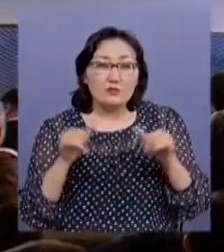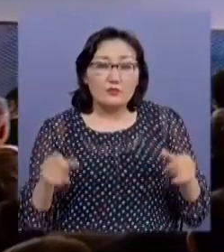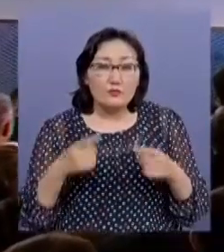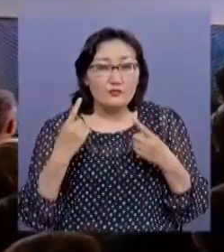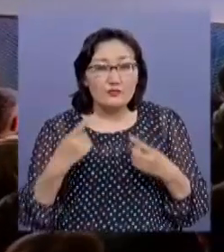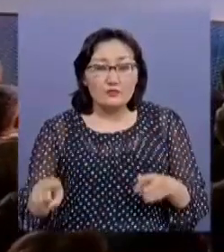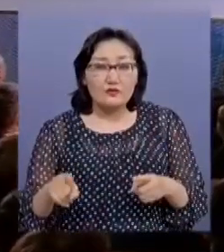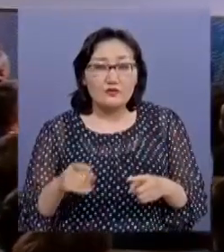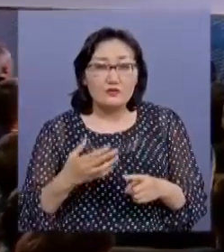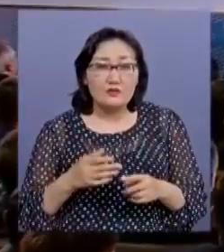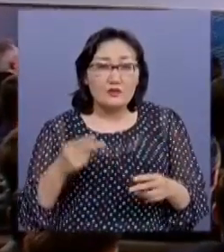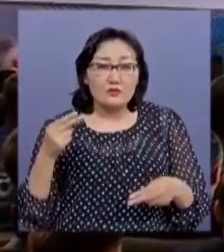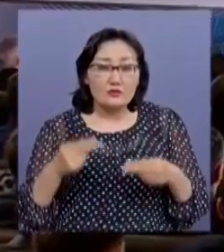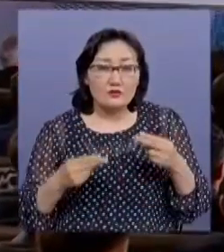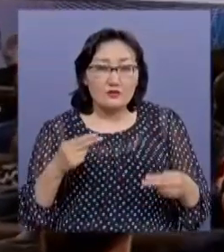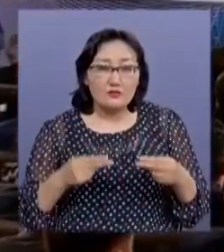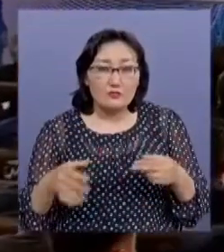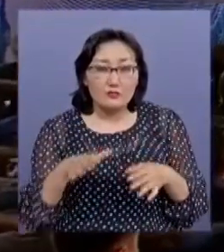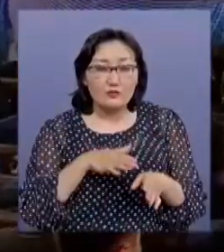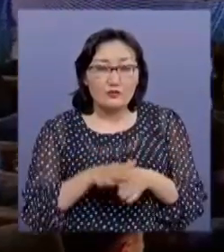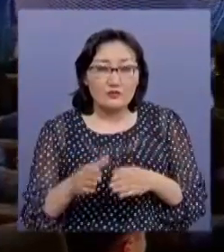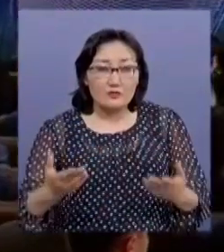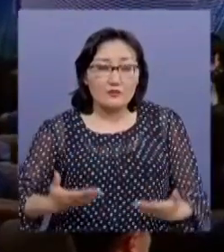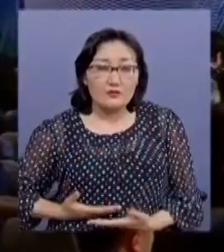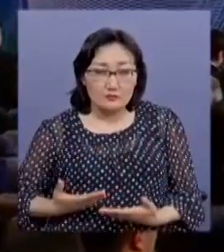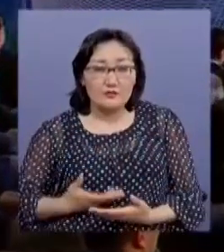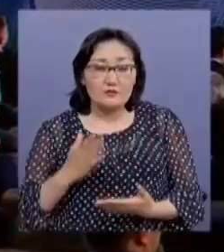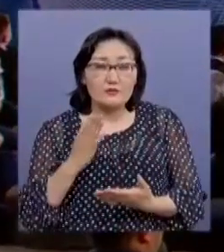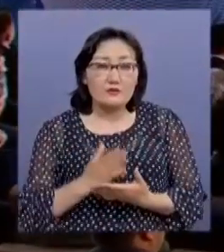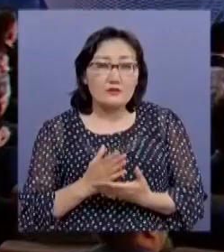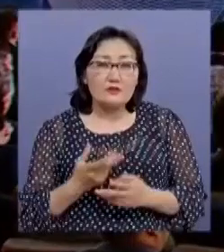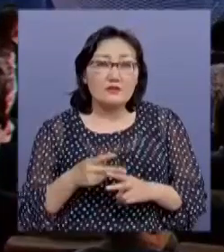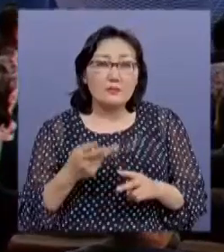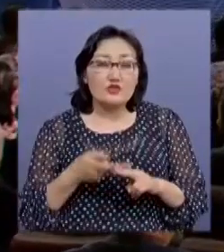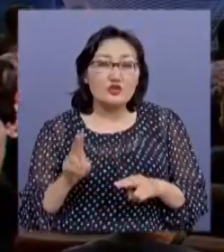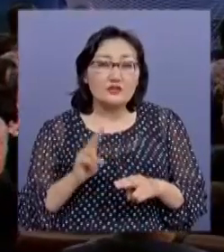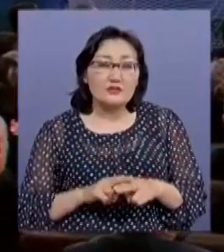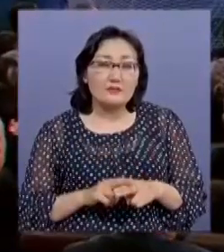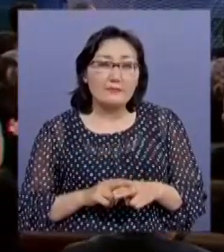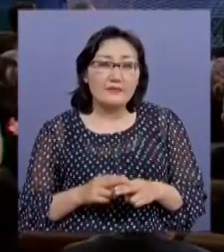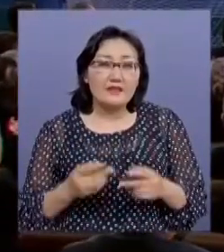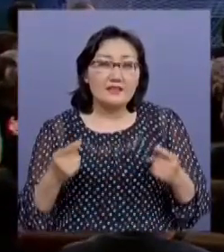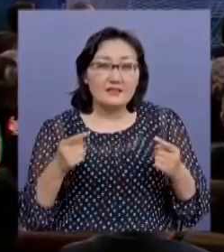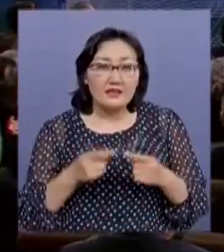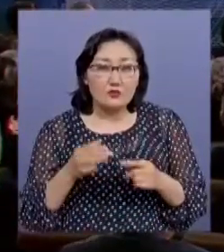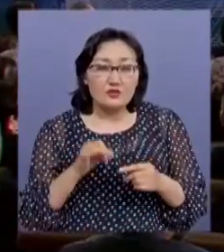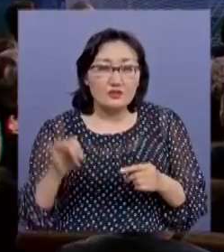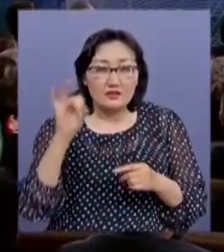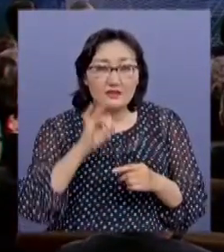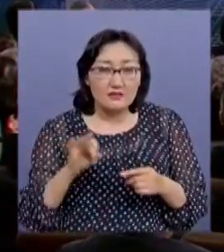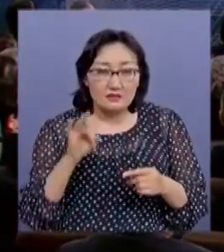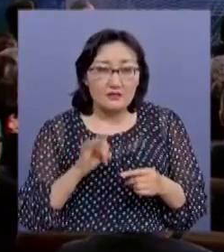өзгеше. Бәсекеге толы заманда өмір сүріп келеміз. Сондықтан дәл осы тарихи